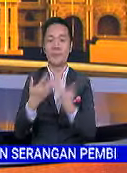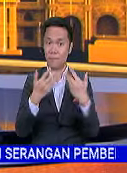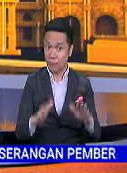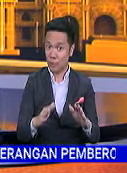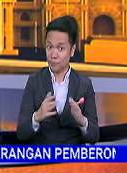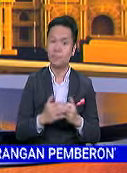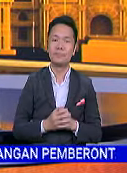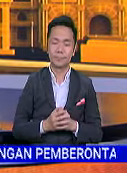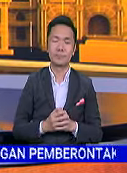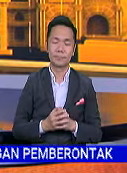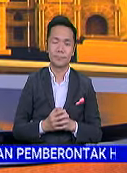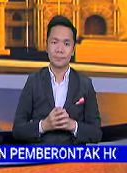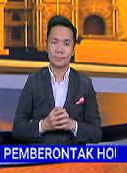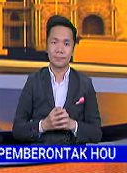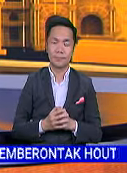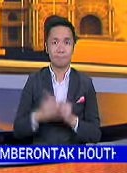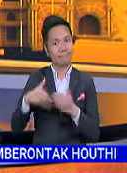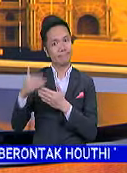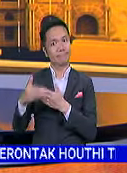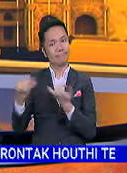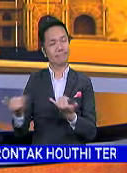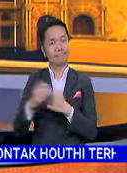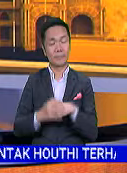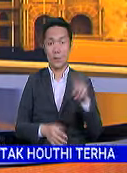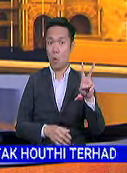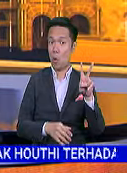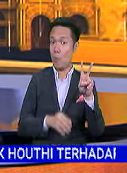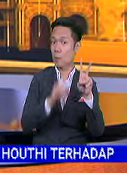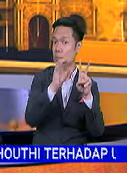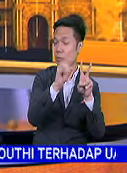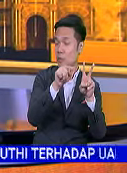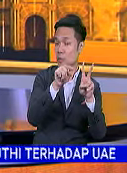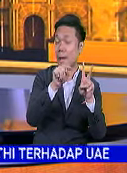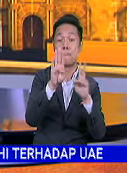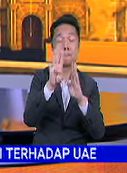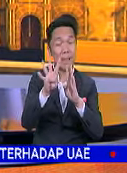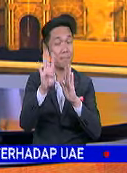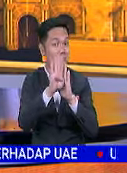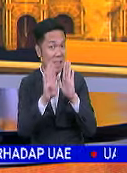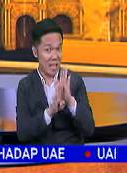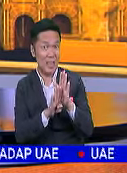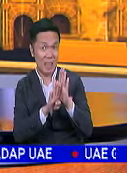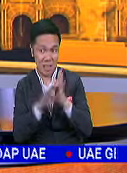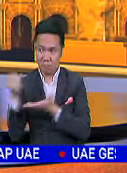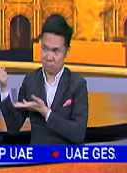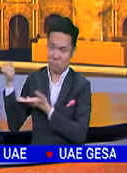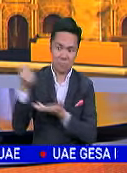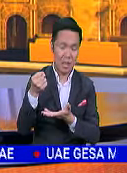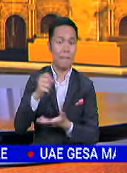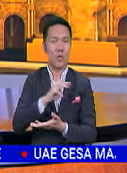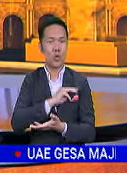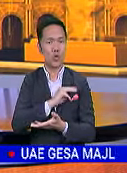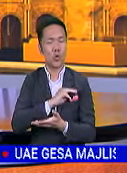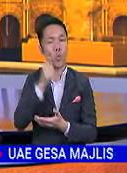Hai dada sebanyak jual proplan kosong empat bila Bi bertukar disalurkan ke macam pembangunan